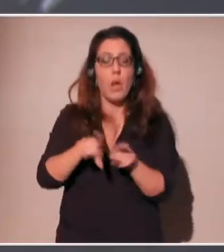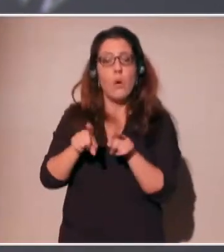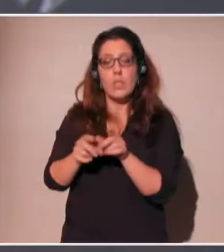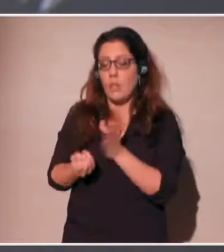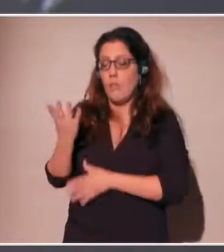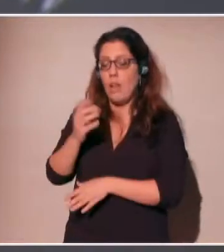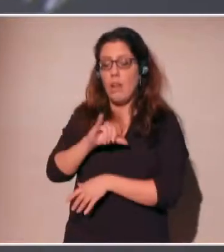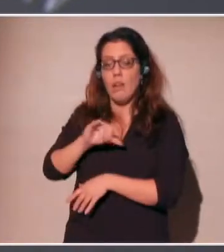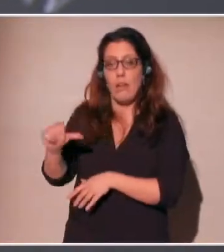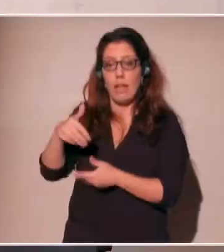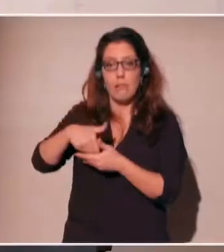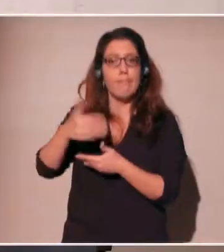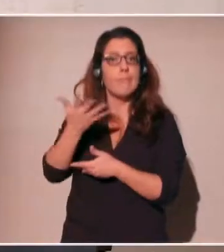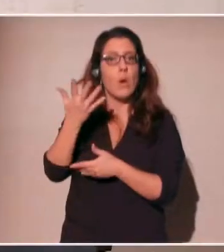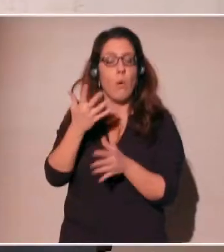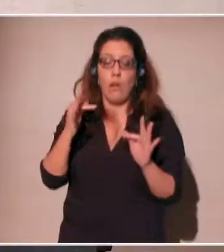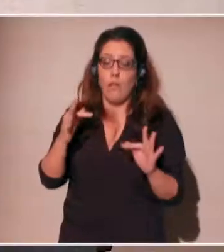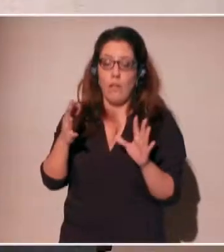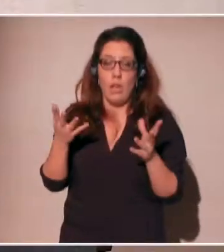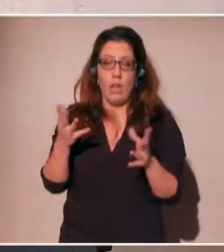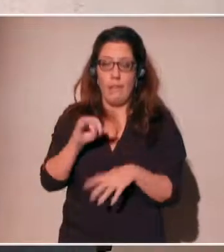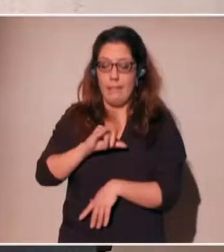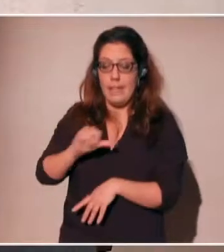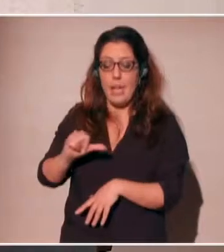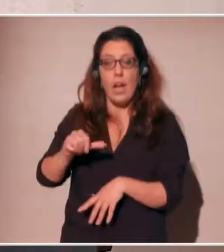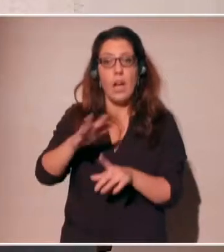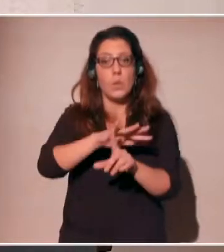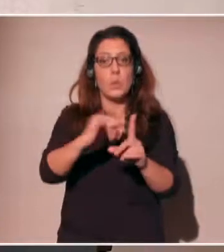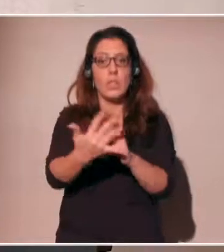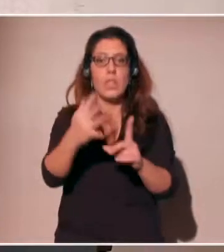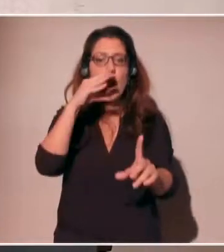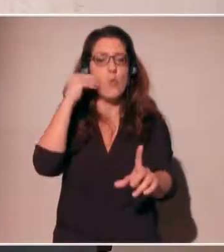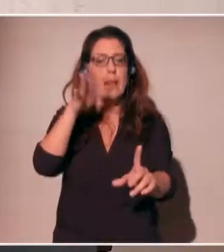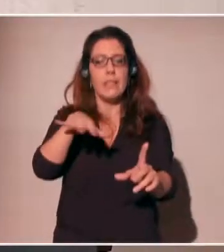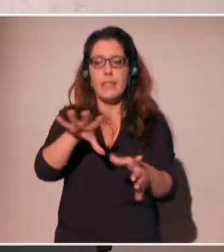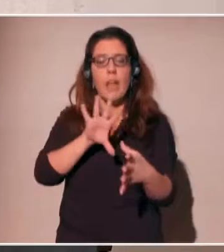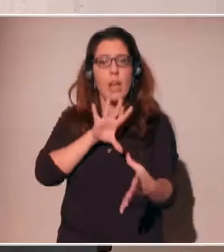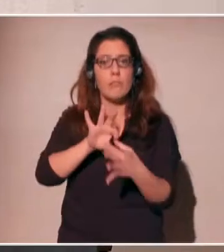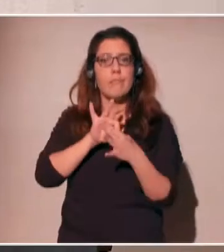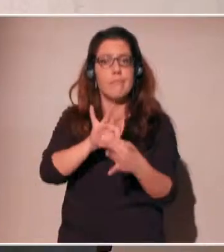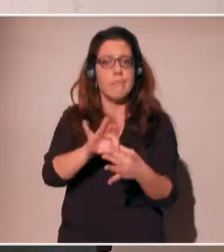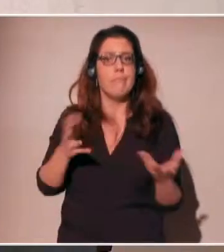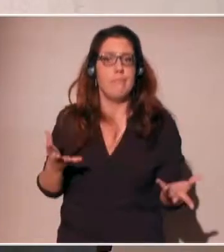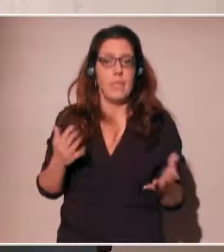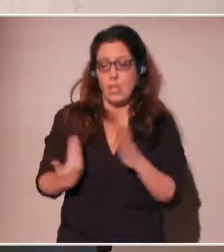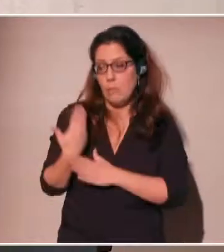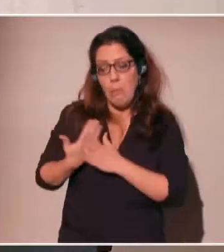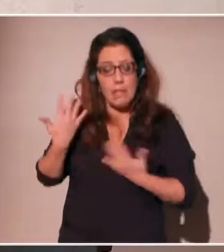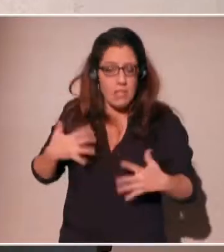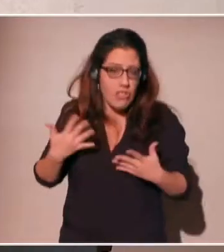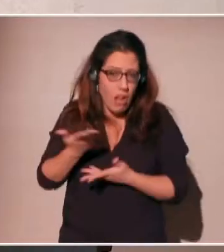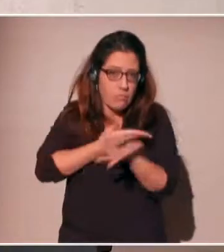artificielle, c'est la question du lien entre l'IA et la société, l'humanité. On en a également beaucoup parlé ce matin. Pensez